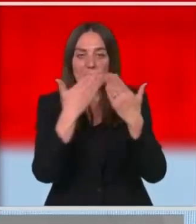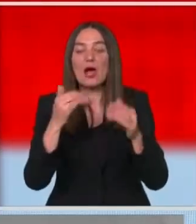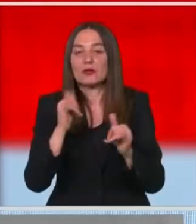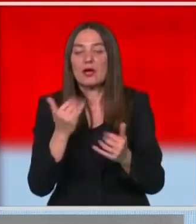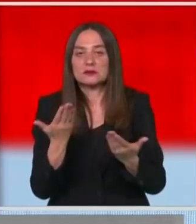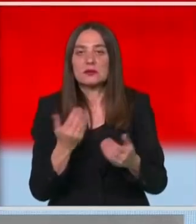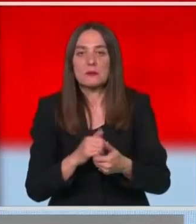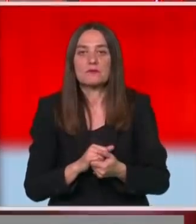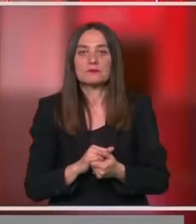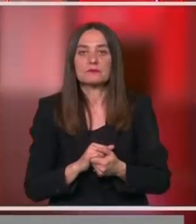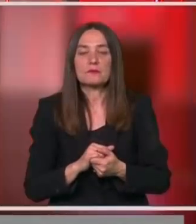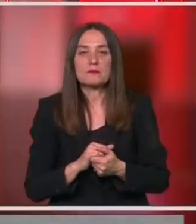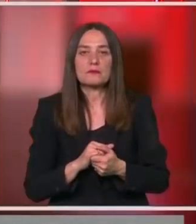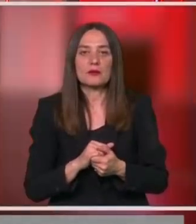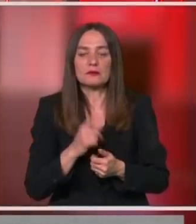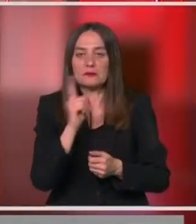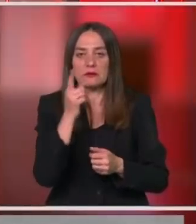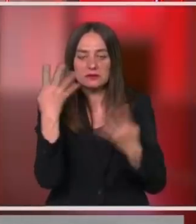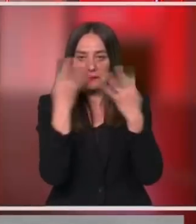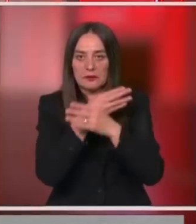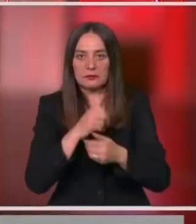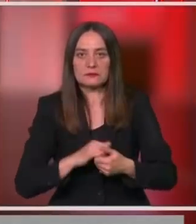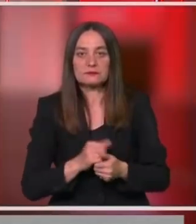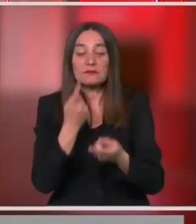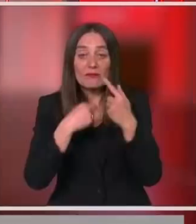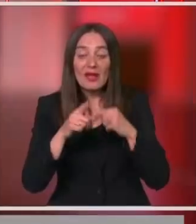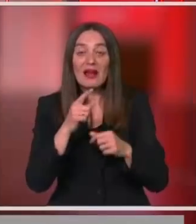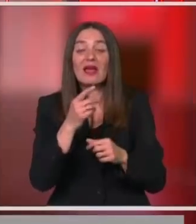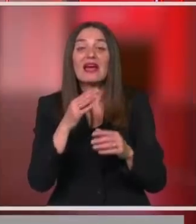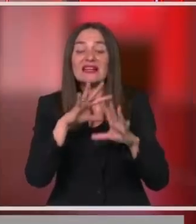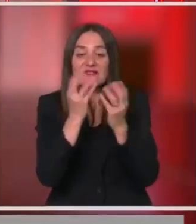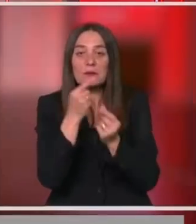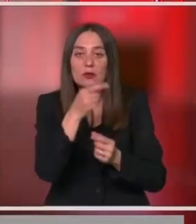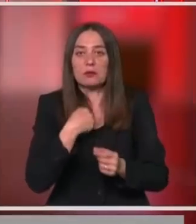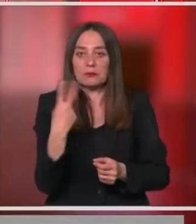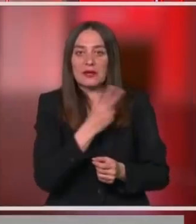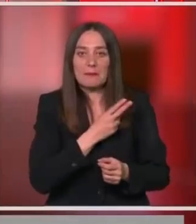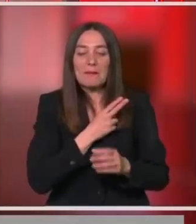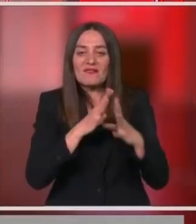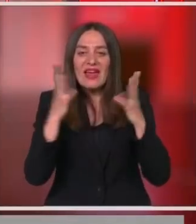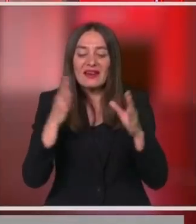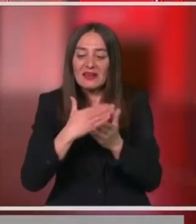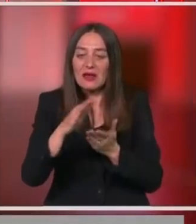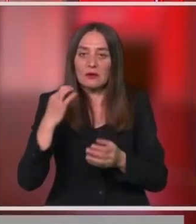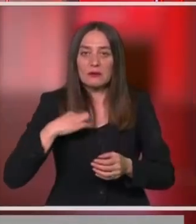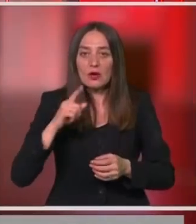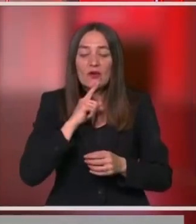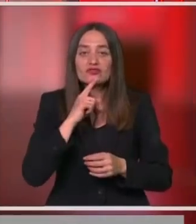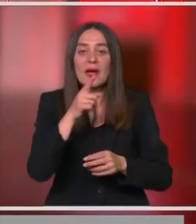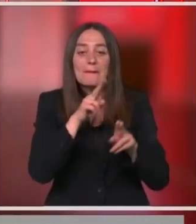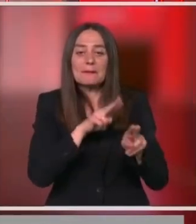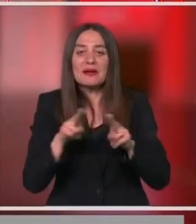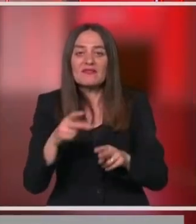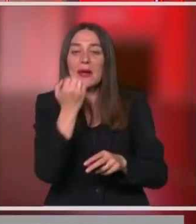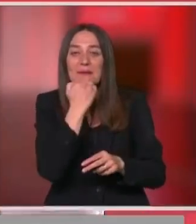tako? 5,1 čini mi se da nisam pogrešio. Ali u svemu tome, mi imamo veliki deo obaveza koje će se na